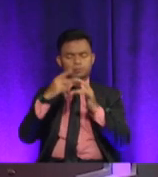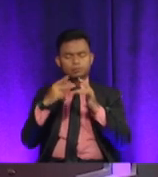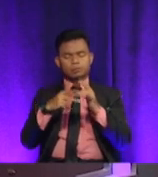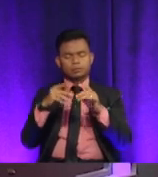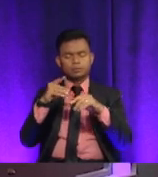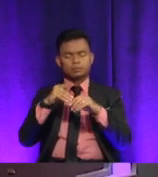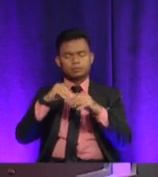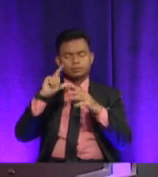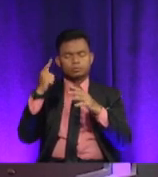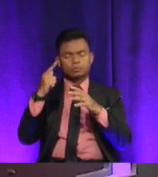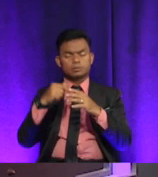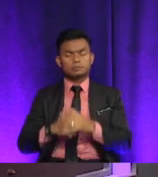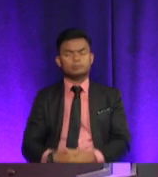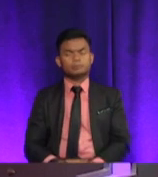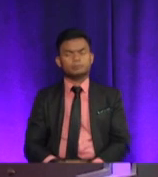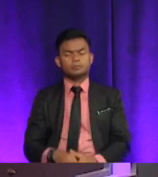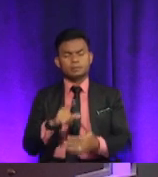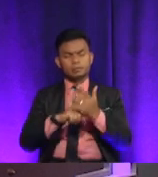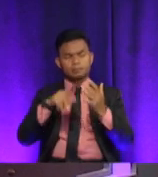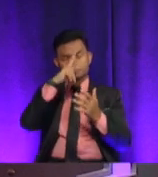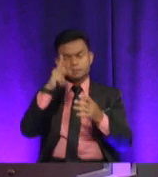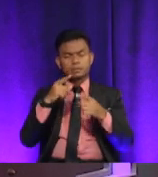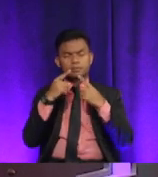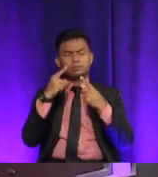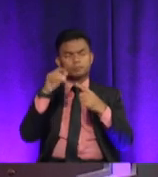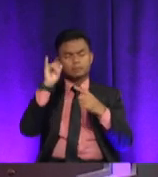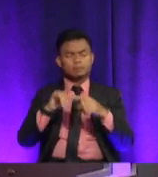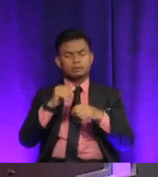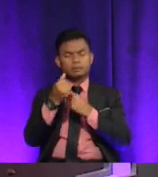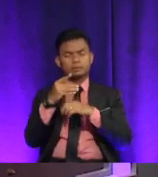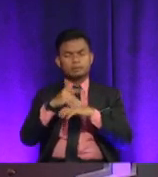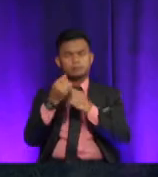jawaban-jawaban yang disediakan oleh sahabat-sahabat anda pada peta ini